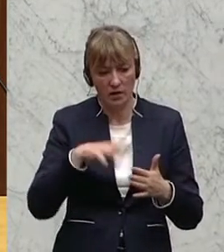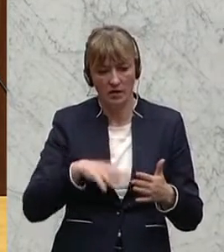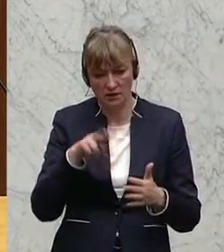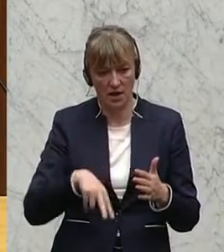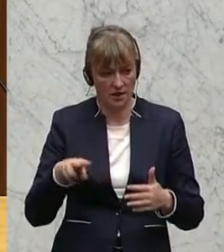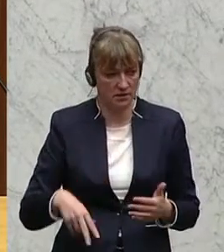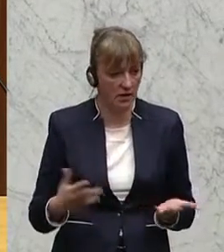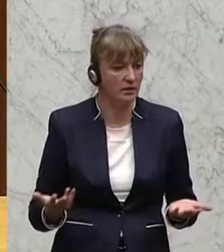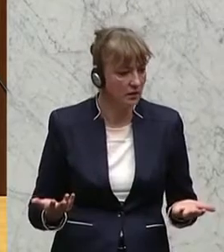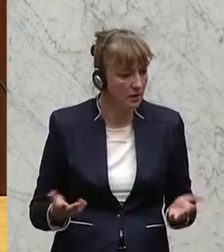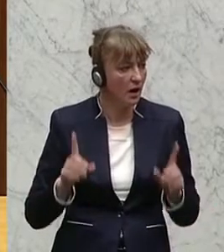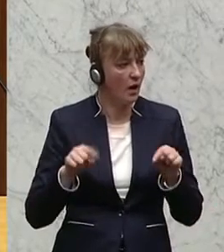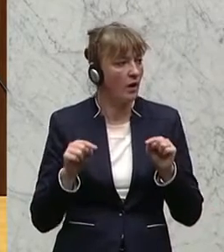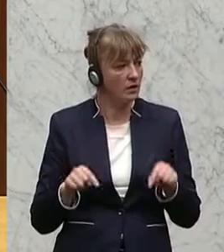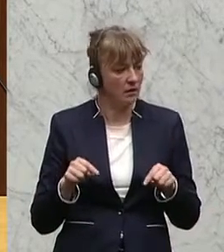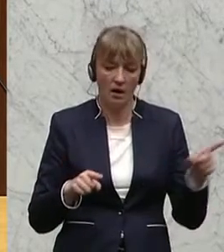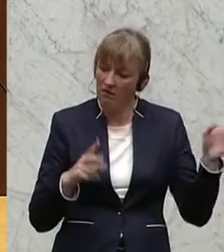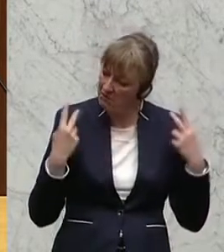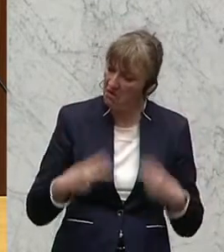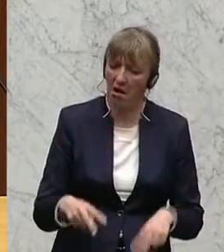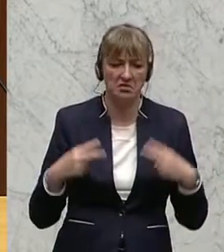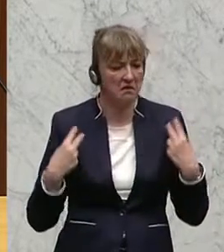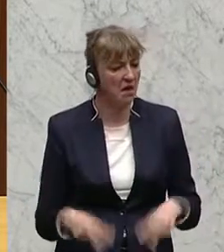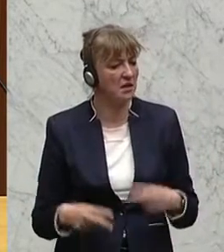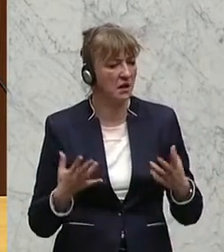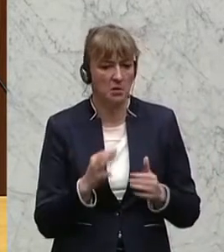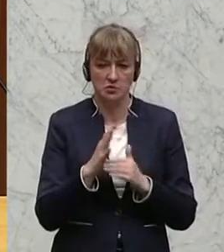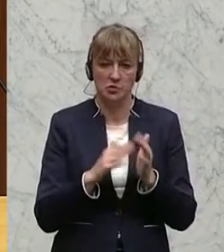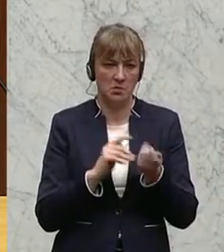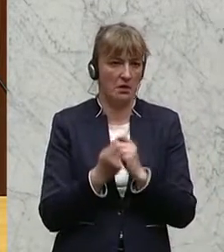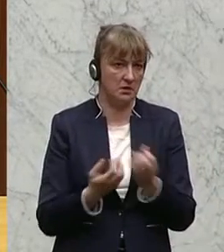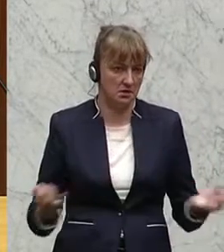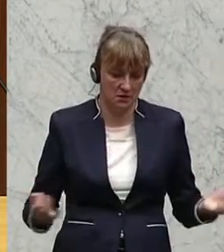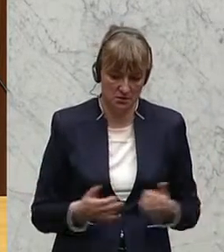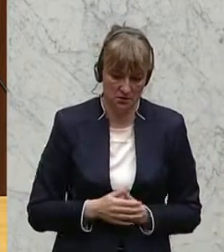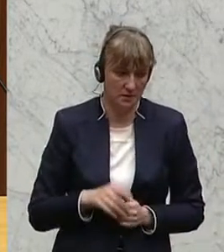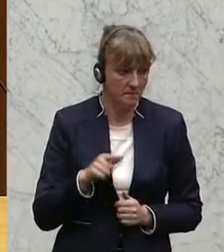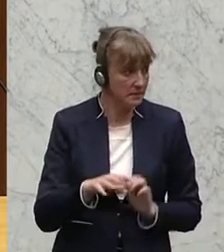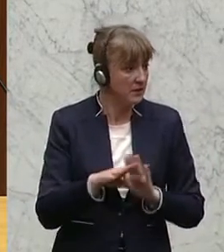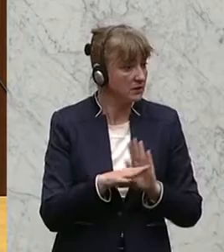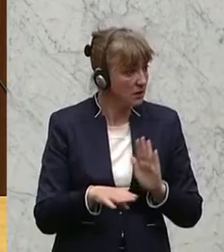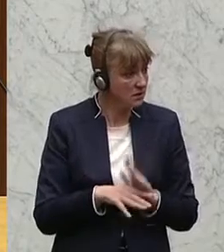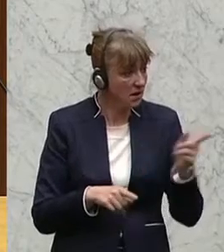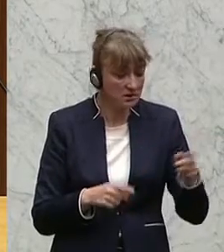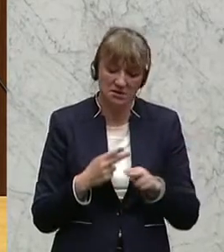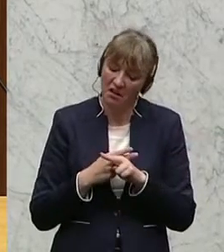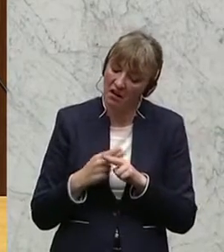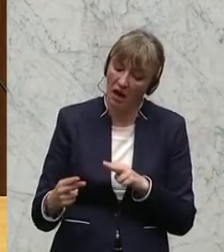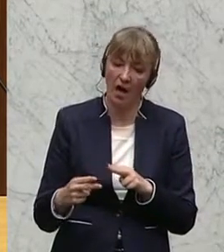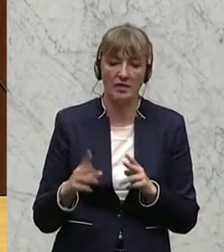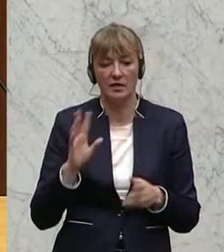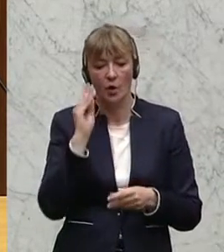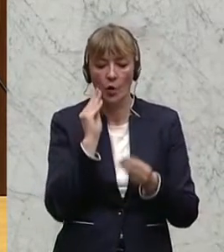zu können. Und auch hier machen Sie weiter, ohne das System zu verändern. Und eben dieses Gesetz ist